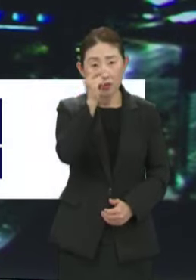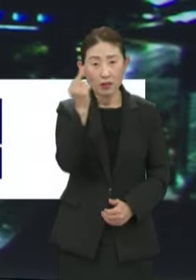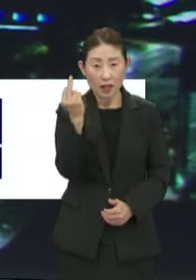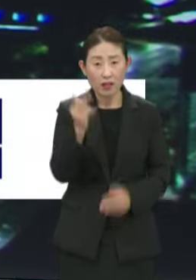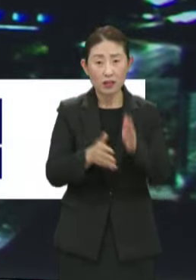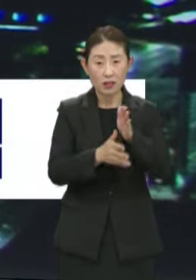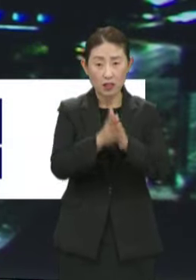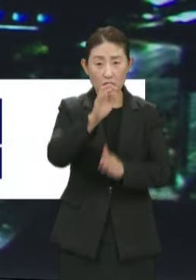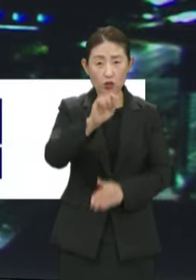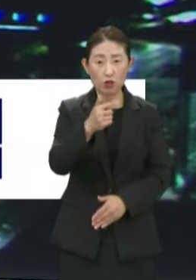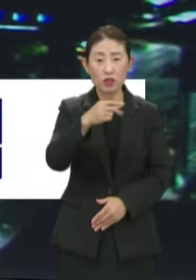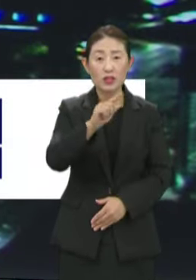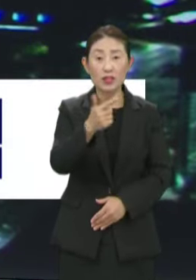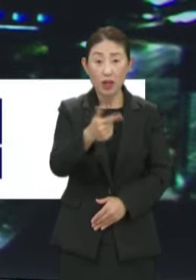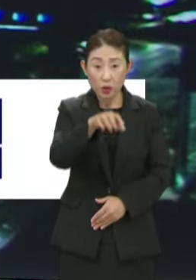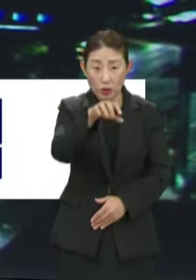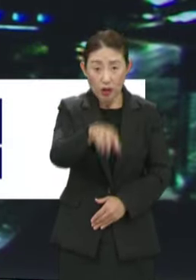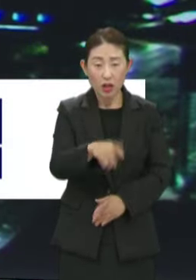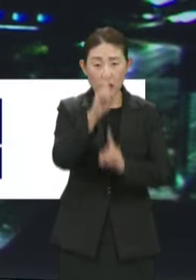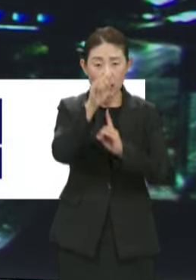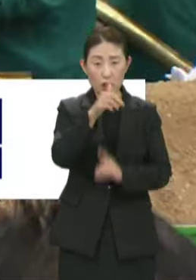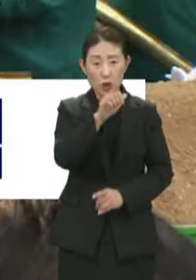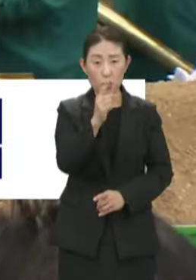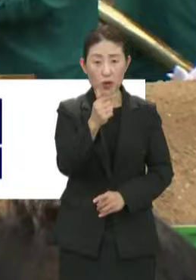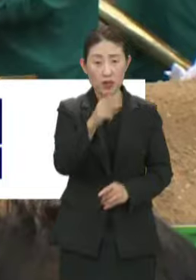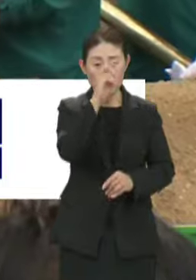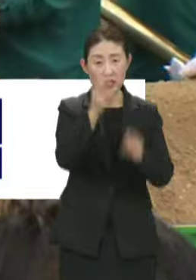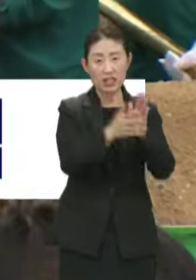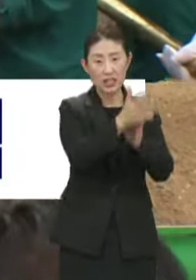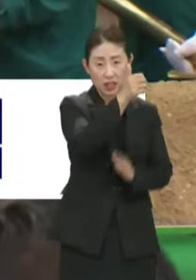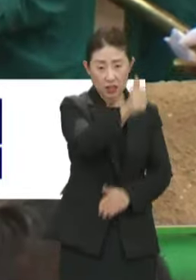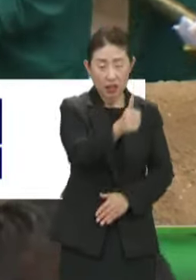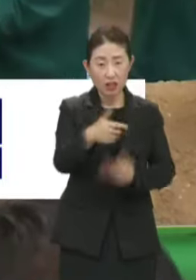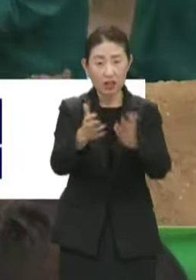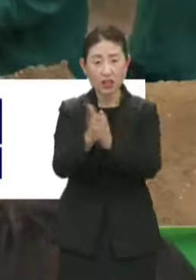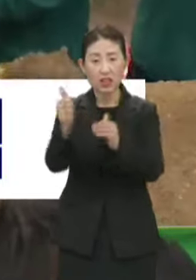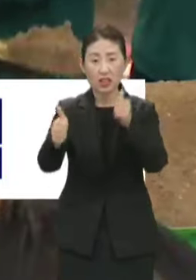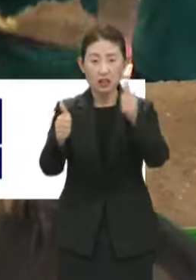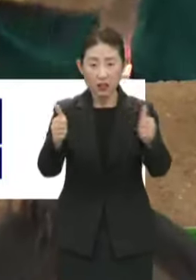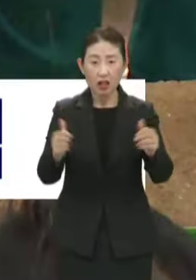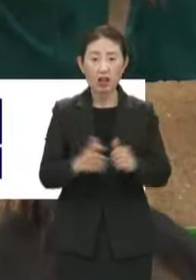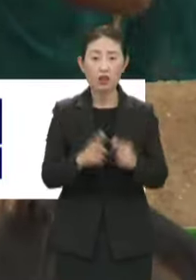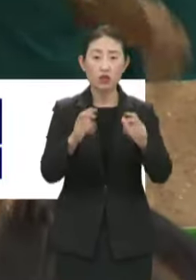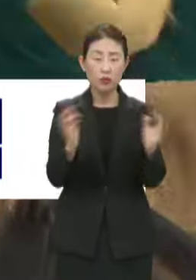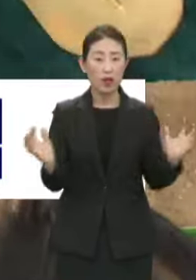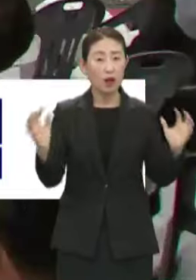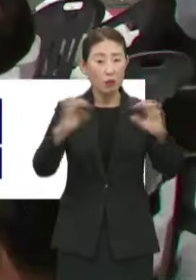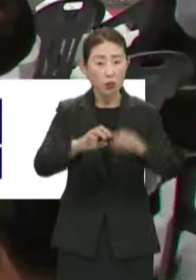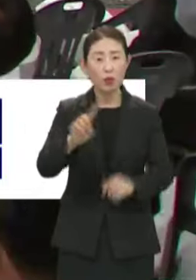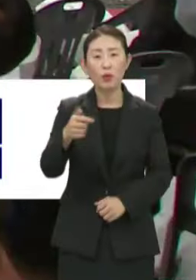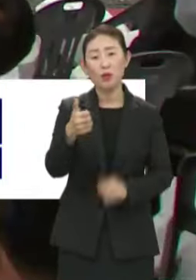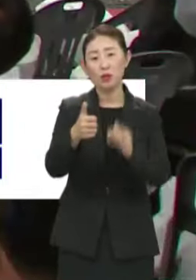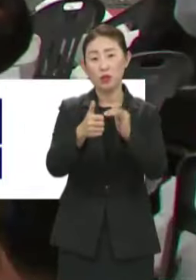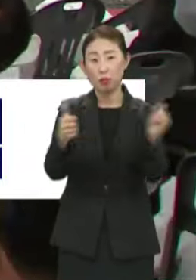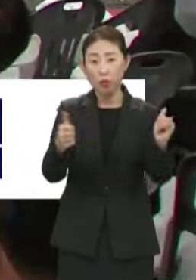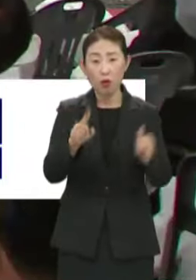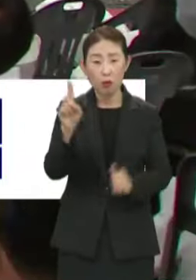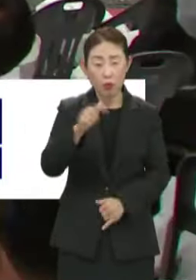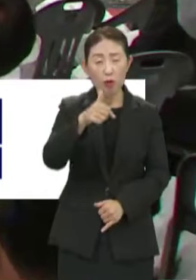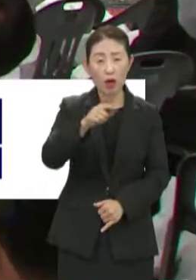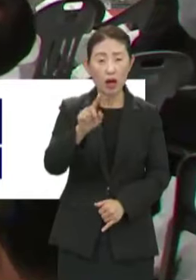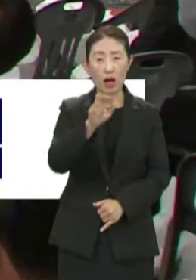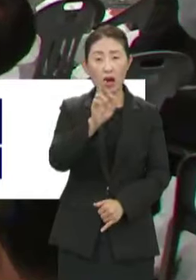서산시는 운산면 신창리 일원에서 이완섭 서산시장을 비롯한 기관단체장, 지역 주민 등 150여 명이 참석한